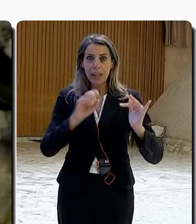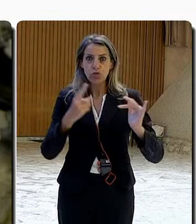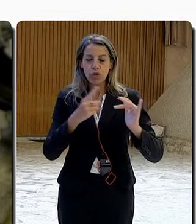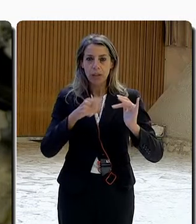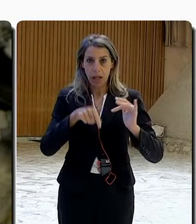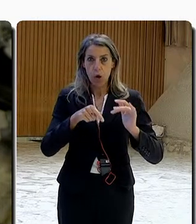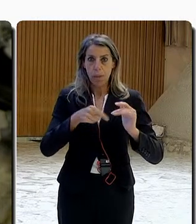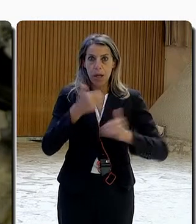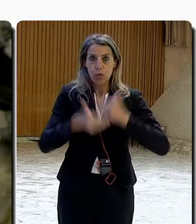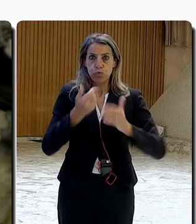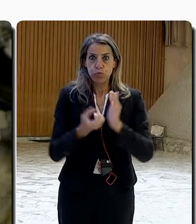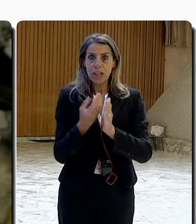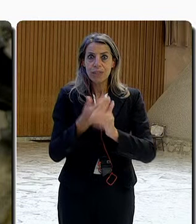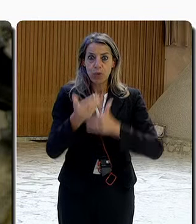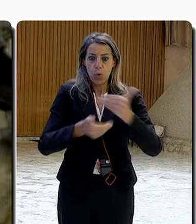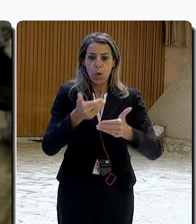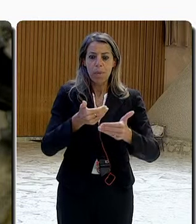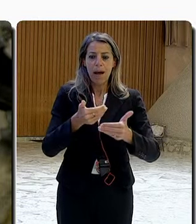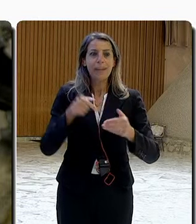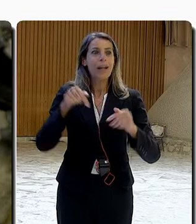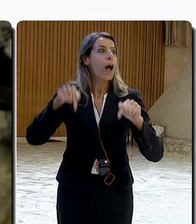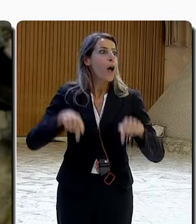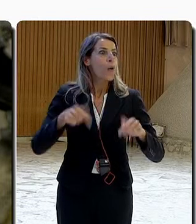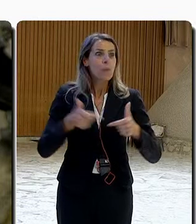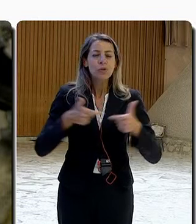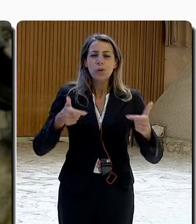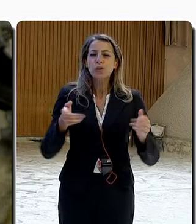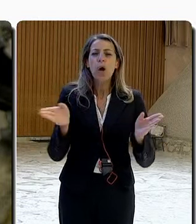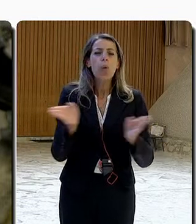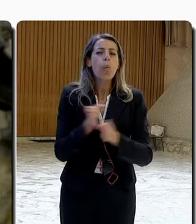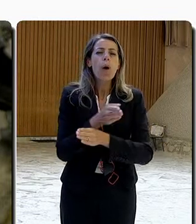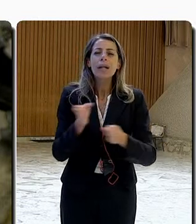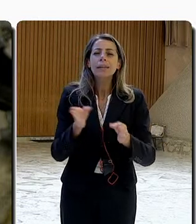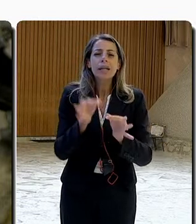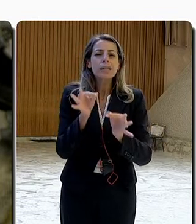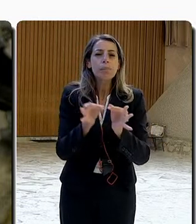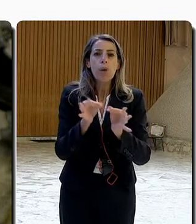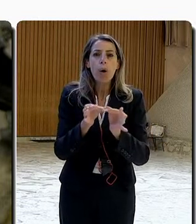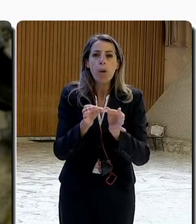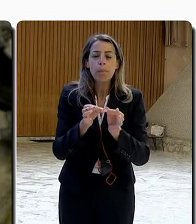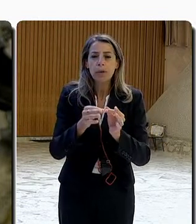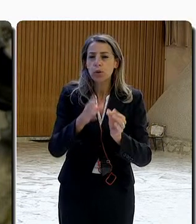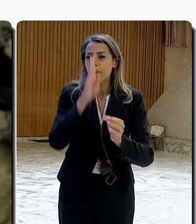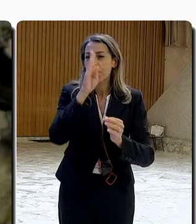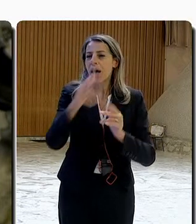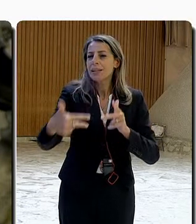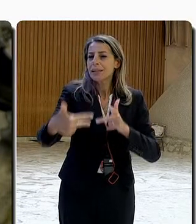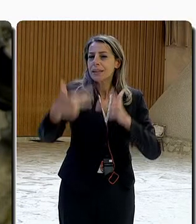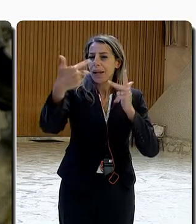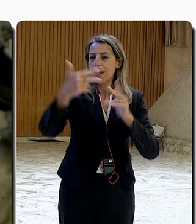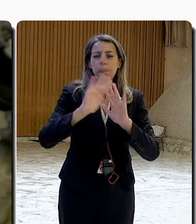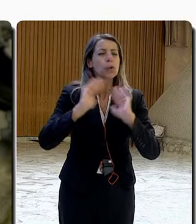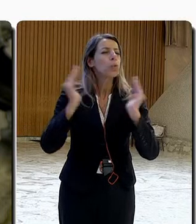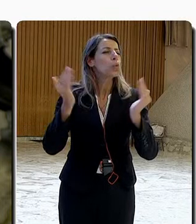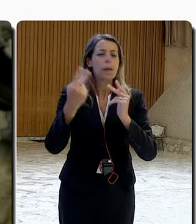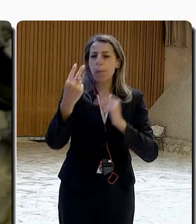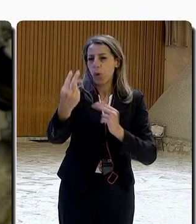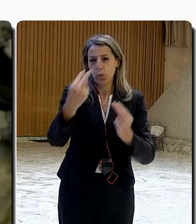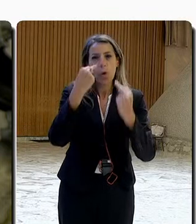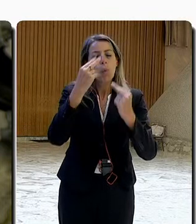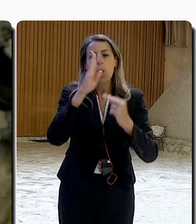ogni momento di questo congresso sarà seguito in streaming in tutto il